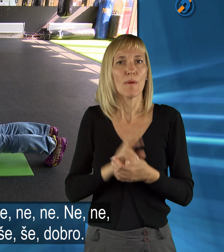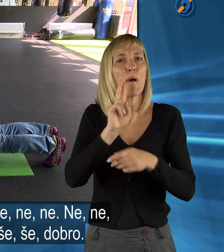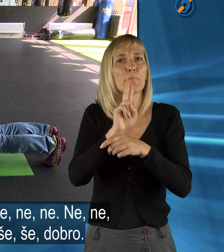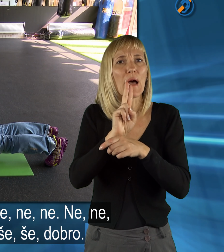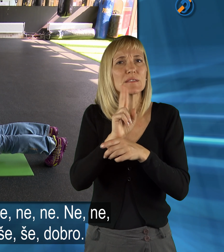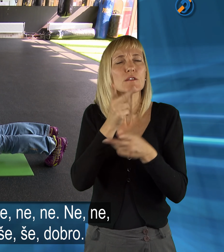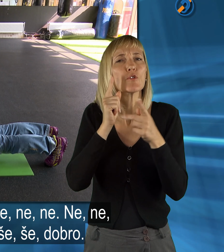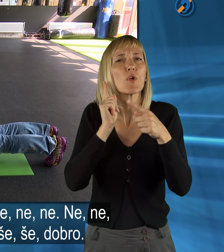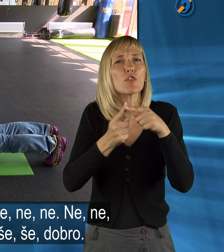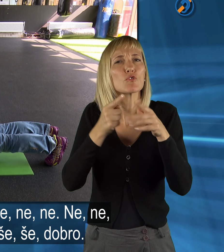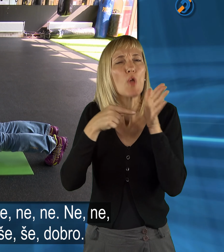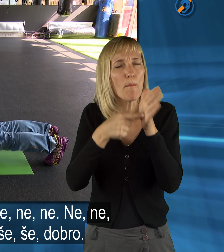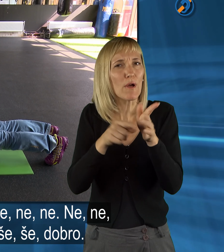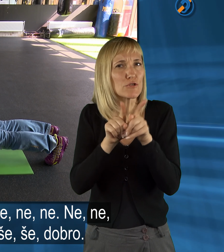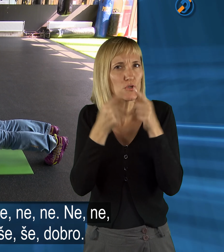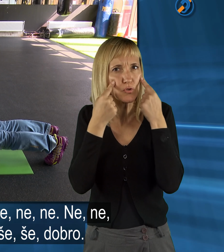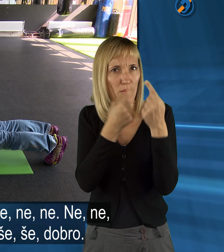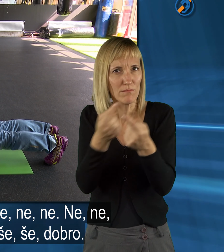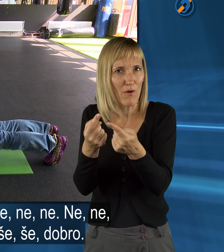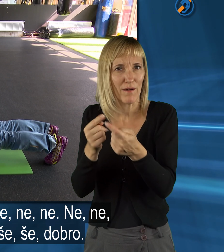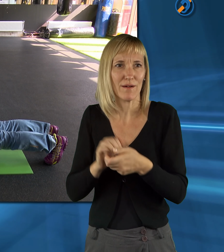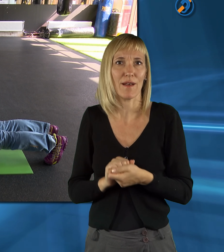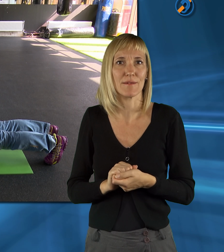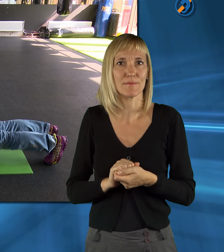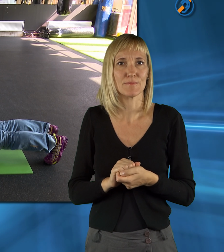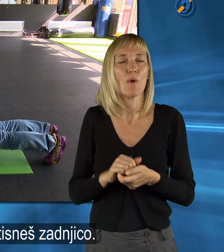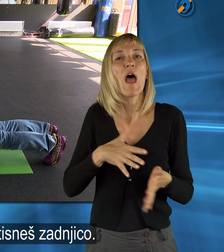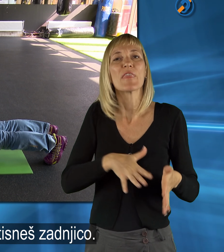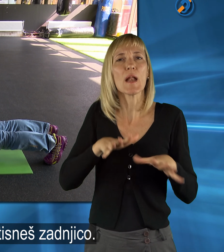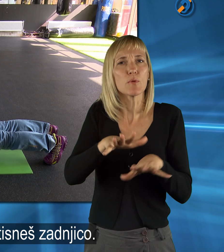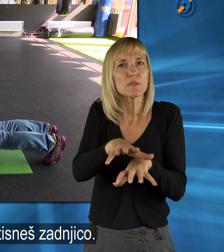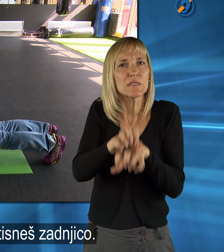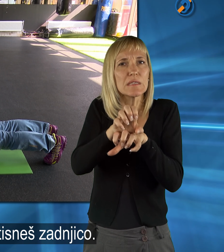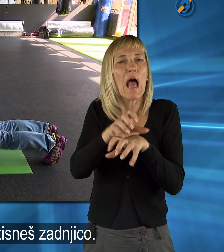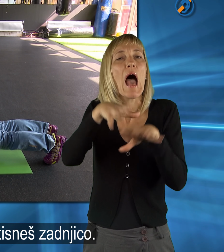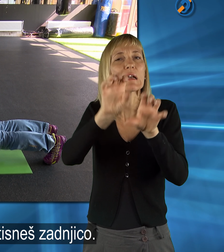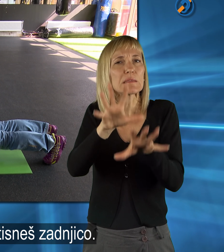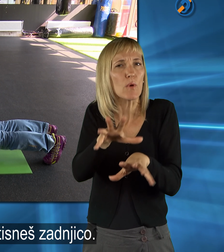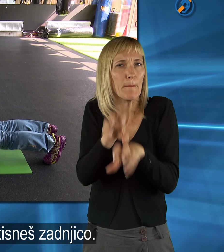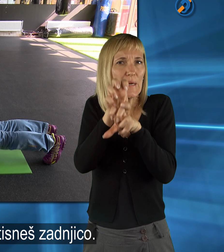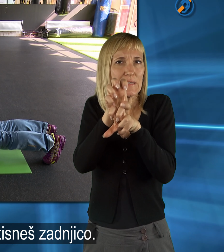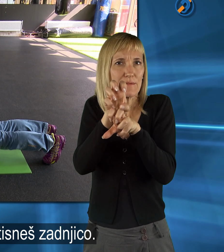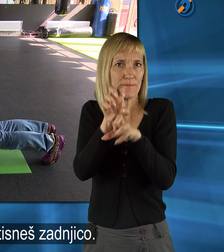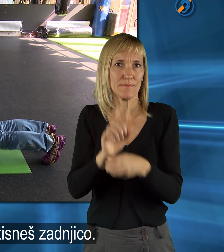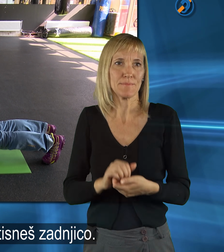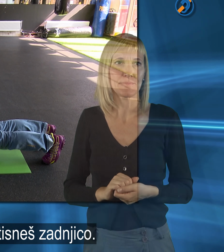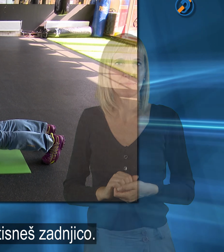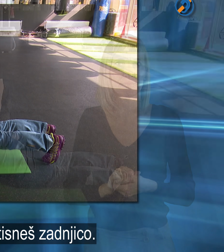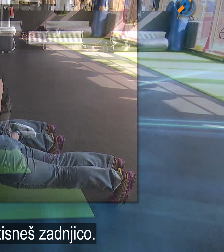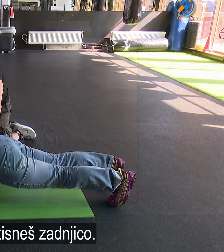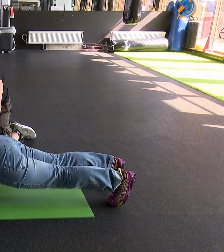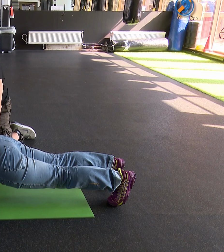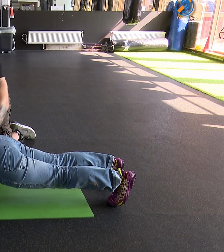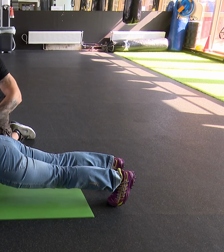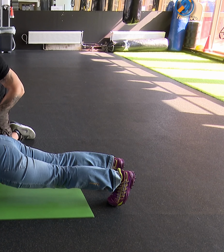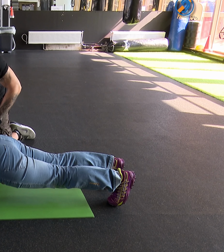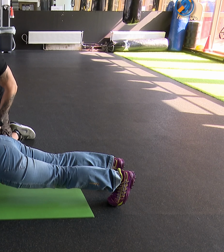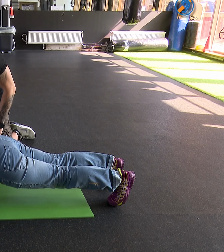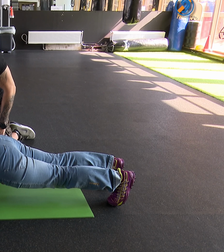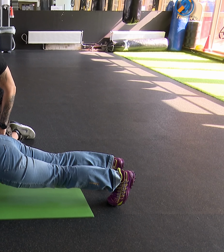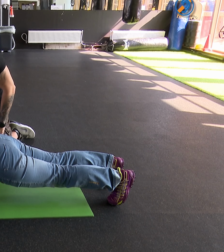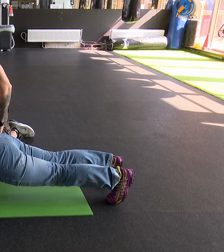Ne, ne, ne, ne, mal više gor. Še, še. Dobro. Stisneš trebuh, stisneš zadnjico. Stisne, stisne, stisne, stisne.